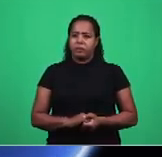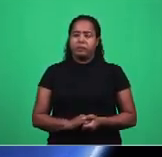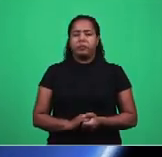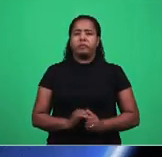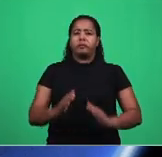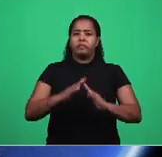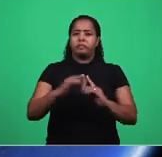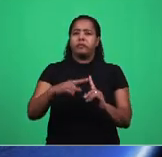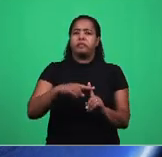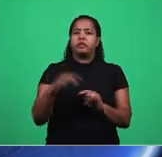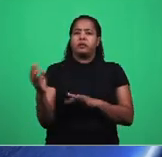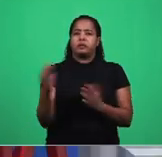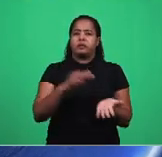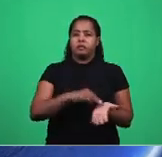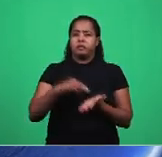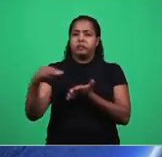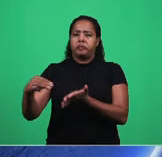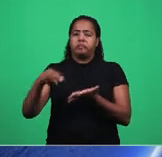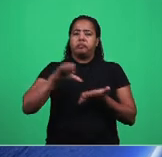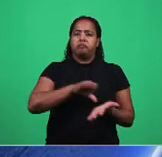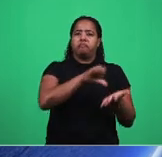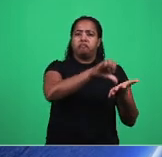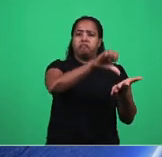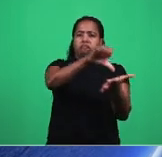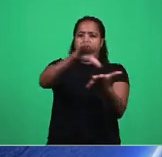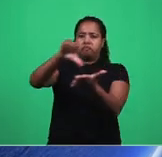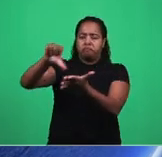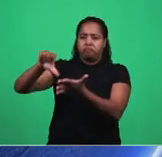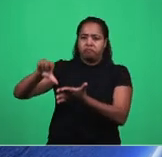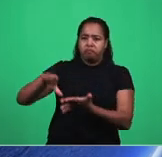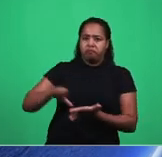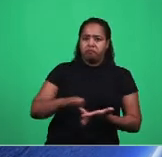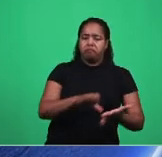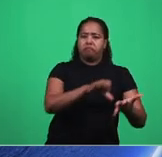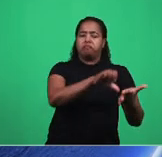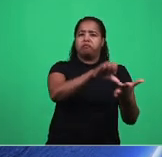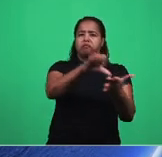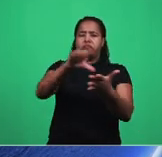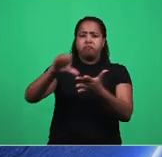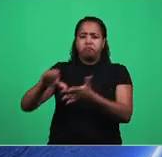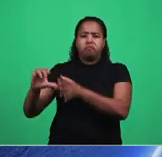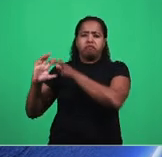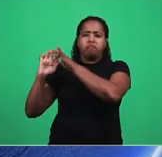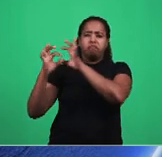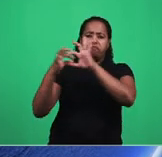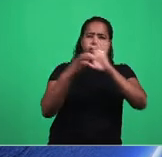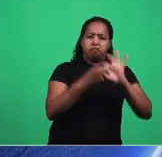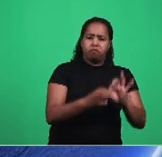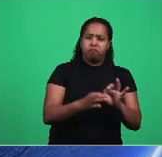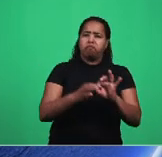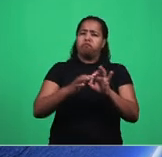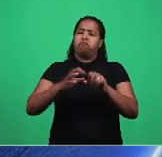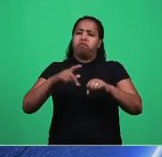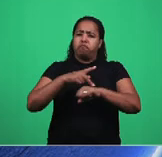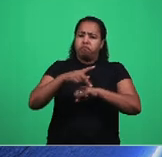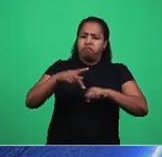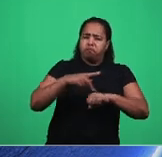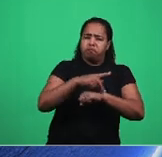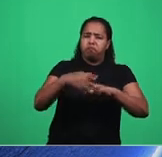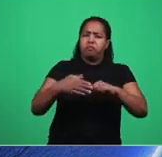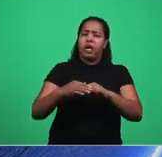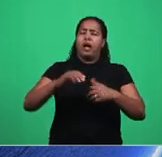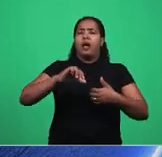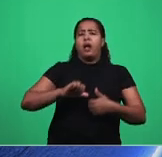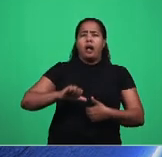l'Église chrétienne Maranatha est présente dans des nations de tous les continents de la planète.